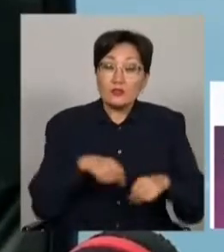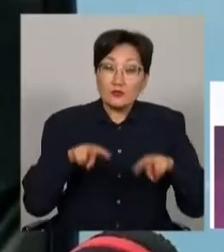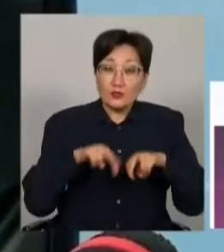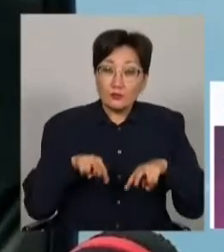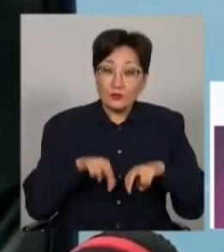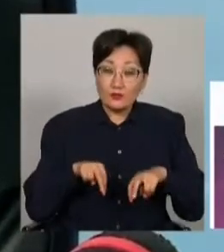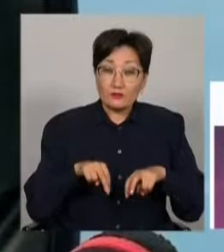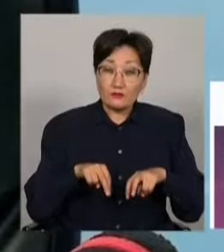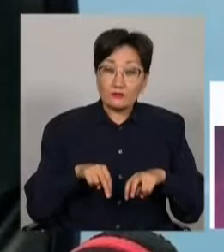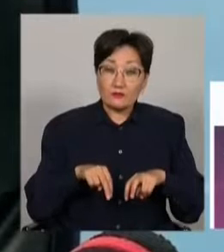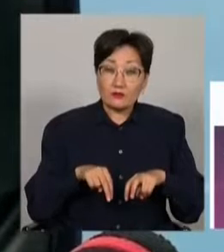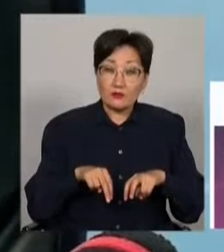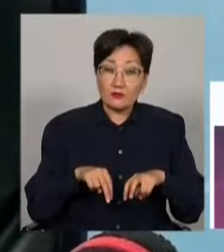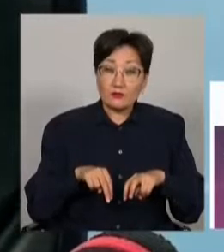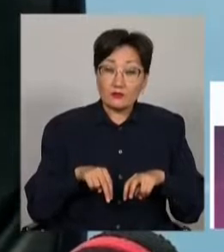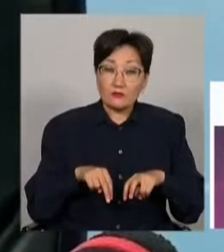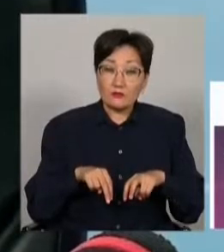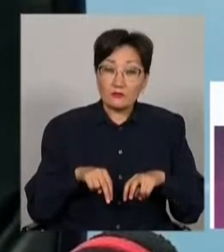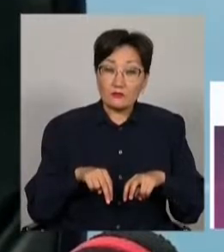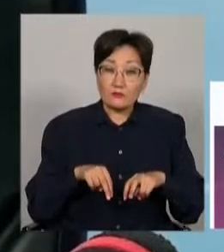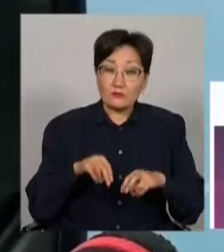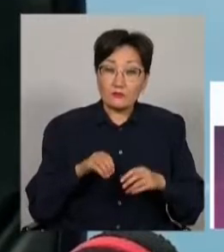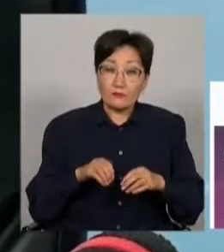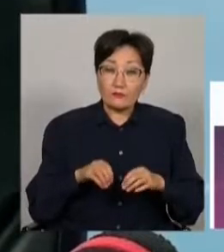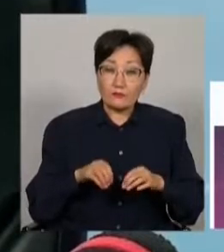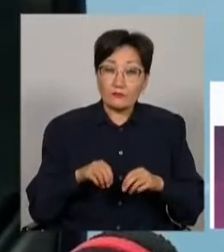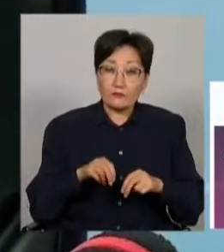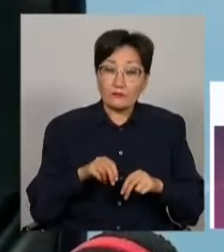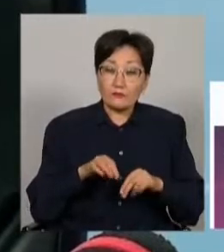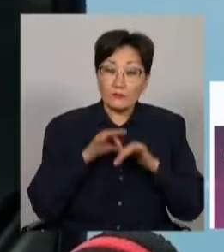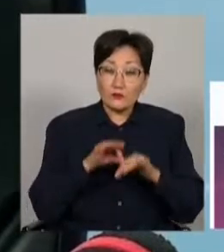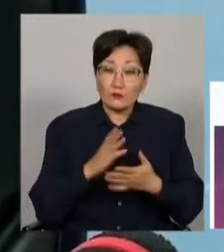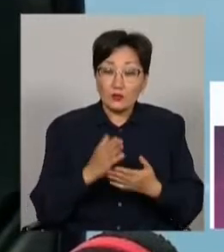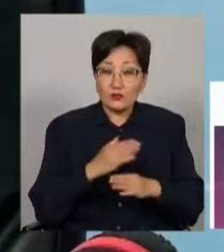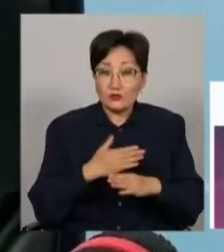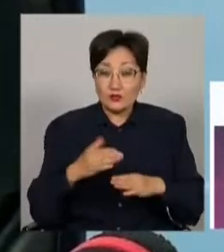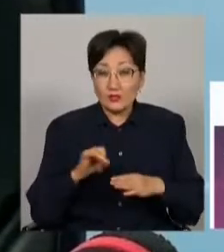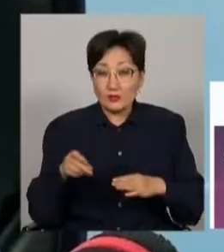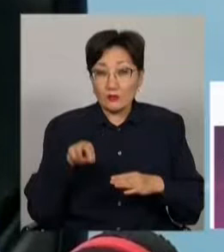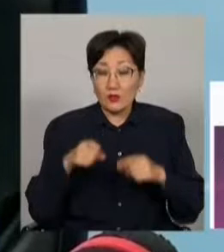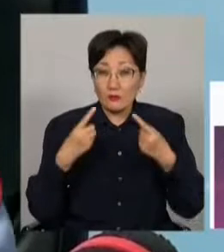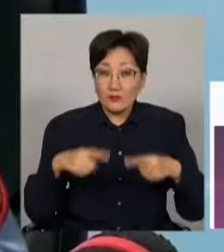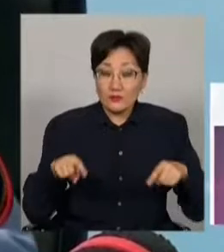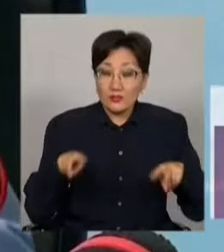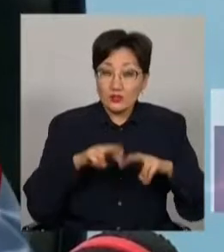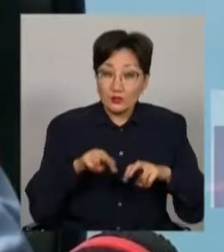медициналық сот экспертиза белгіленіп, бұдан басқа гистология жағынанда сараптама